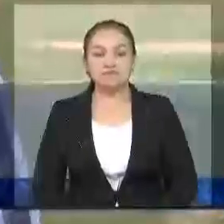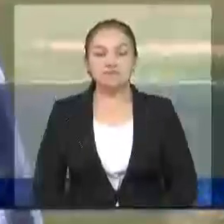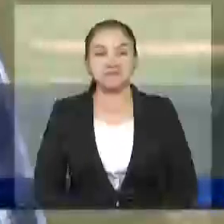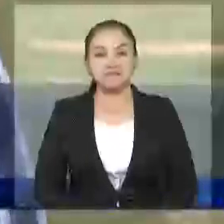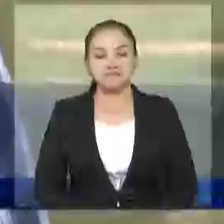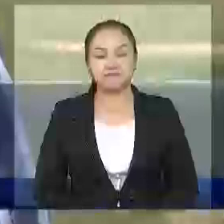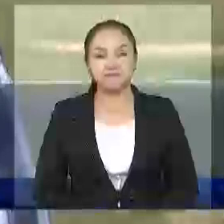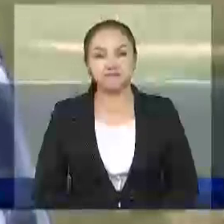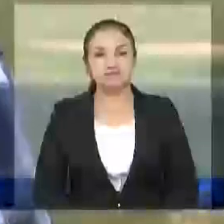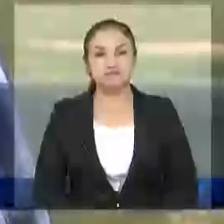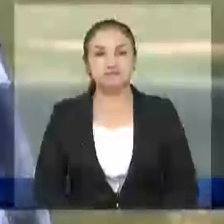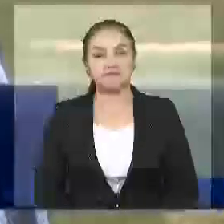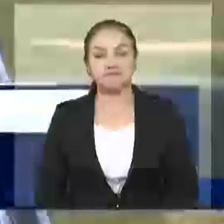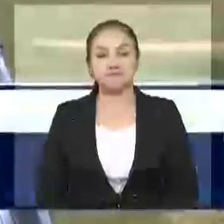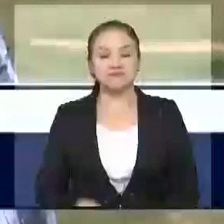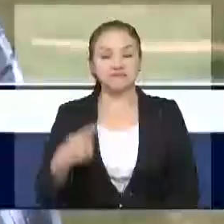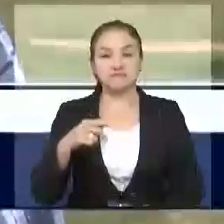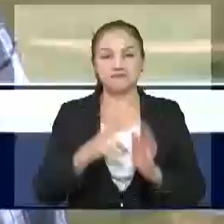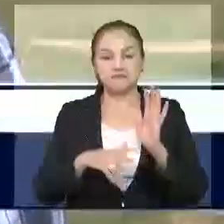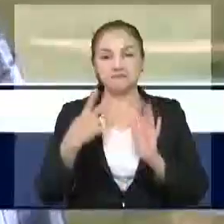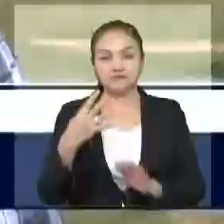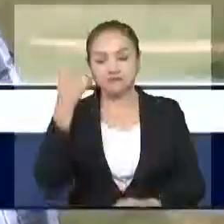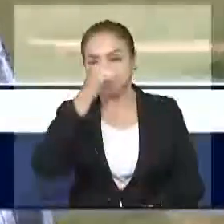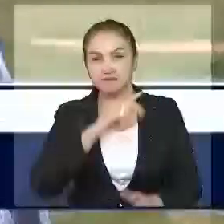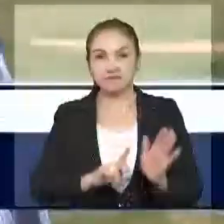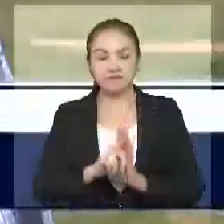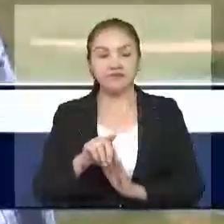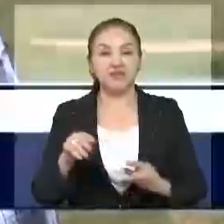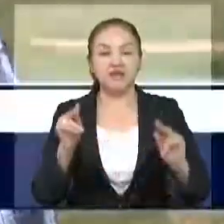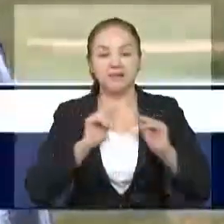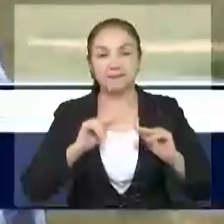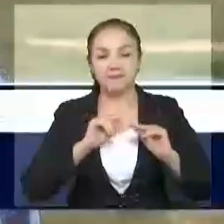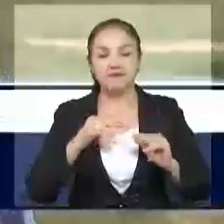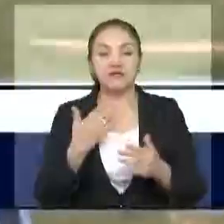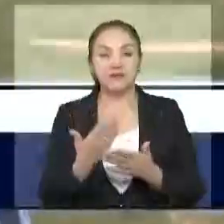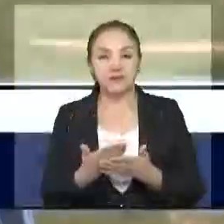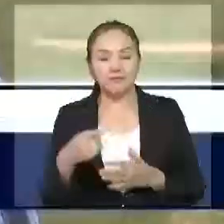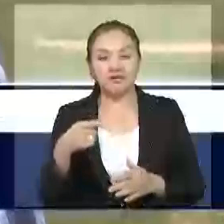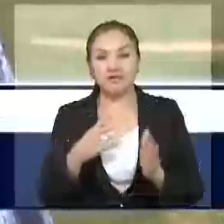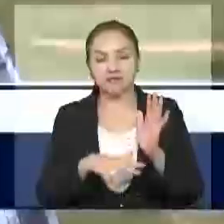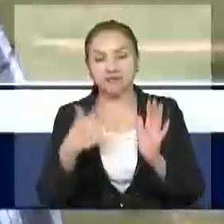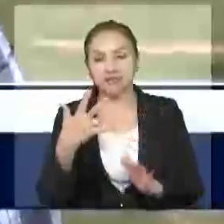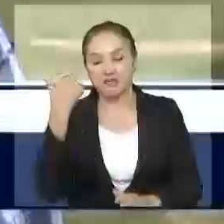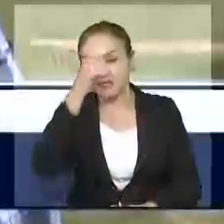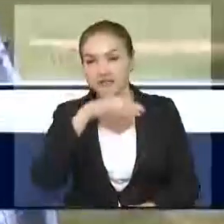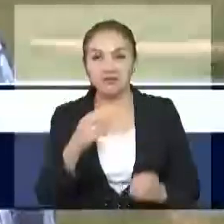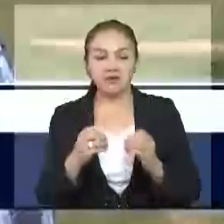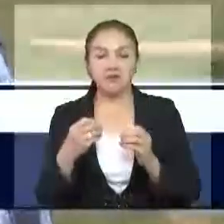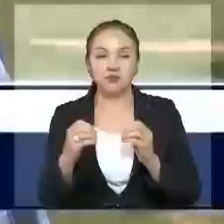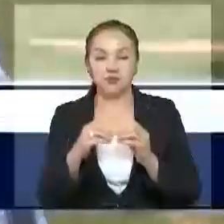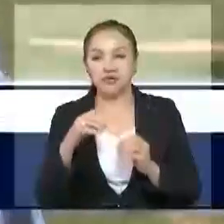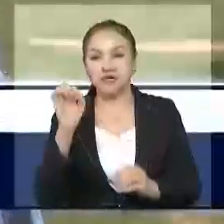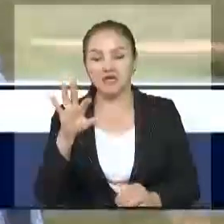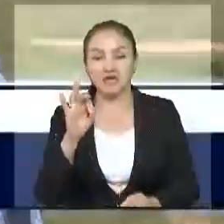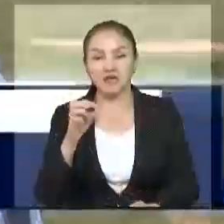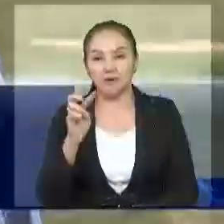84-го года работаю. 1984 жылдан бастап бригадир болып қызмет атқарамын. 1985 жылдың 10 қазанында